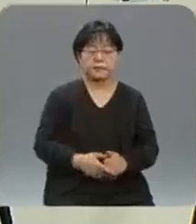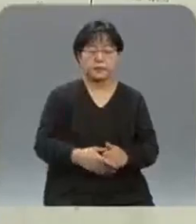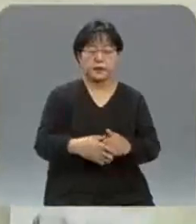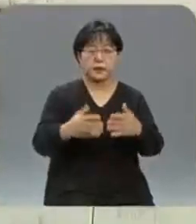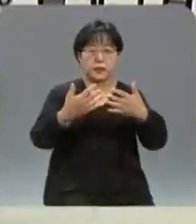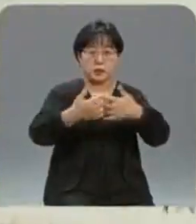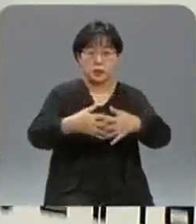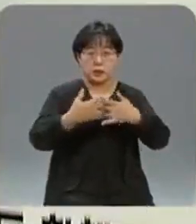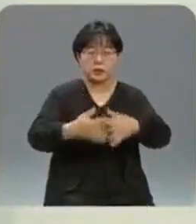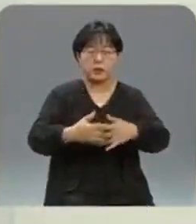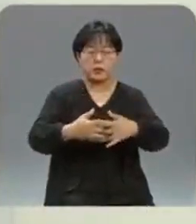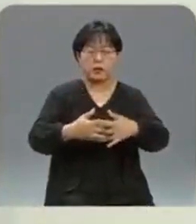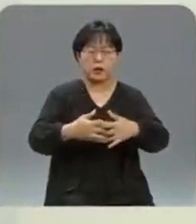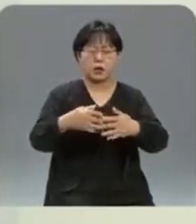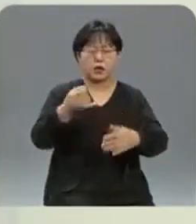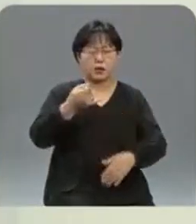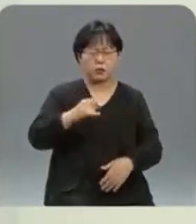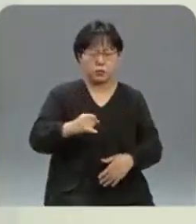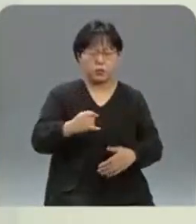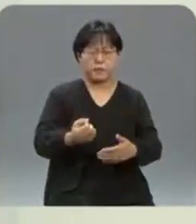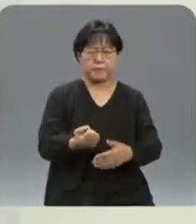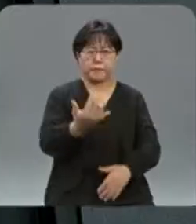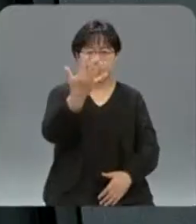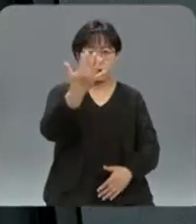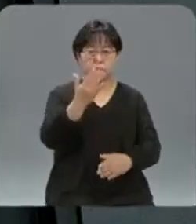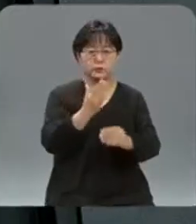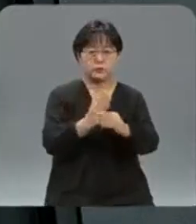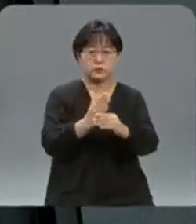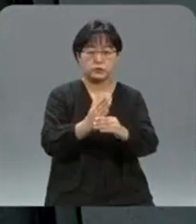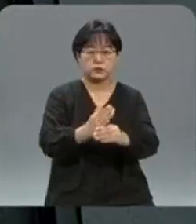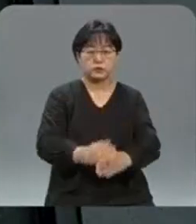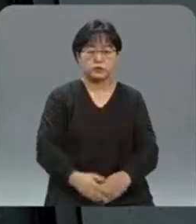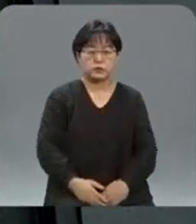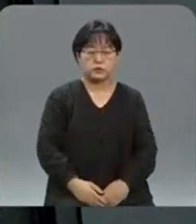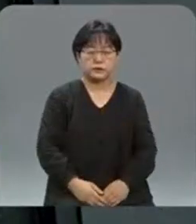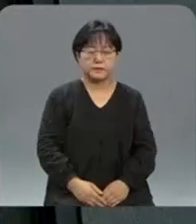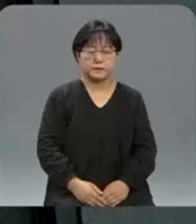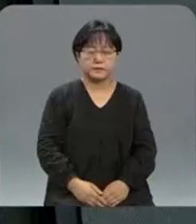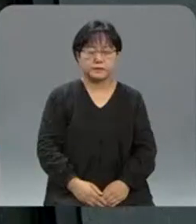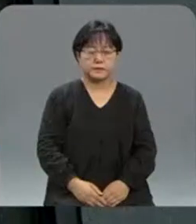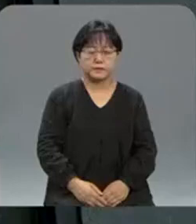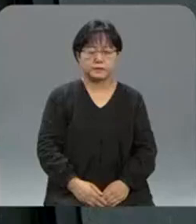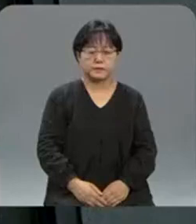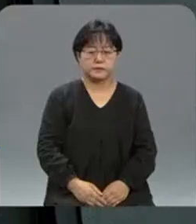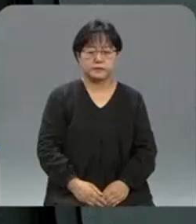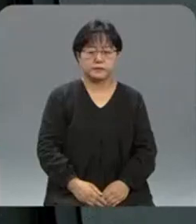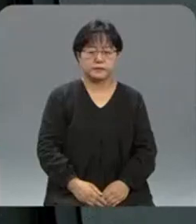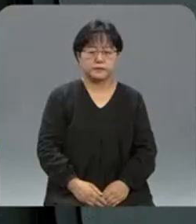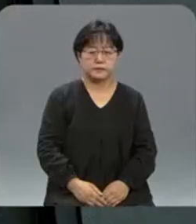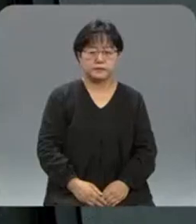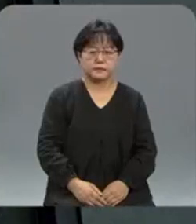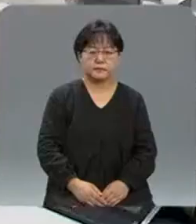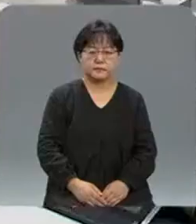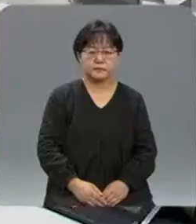무인 발급기도 오류 발생 알림창만 뜹니다. 작업 조회 중 오류가